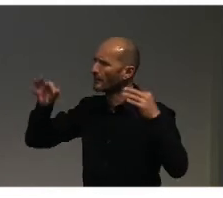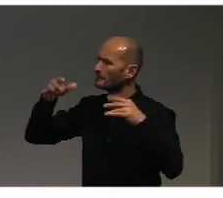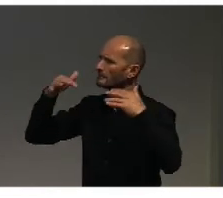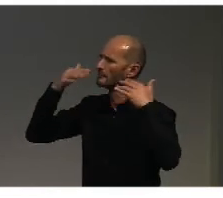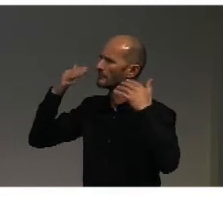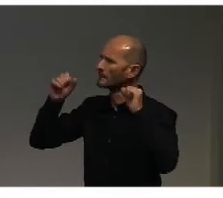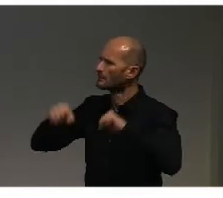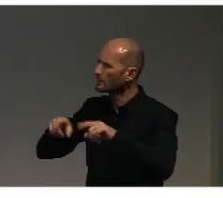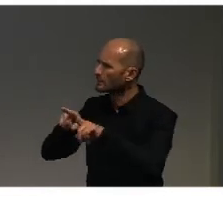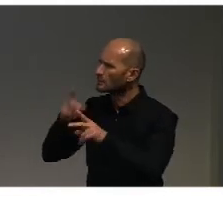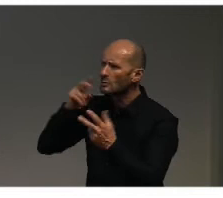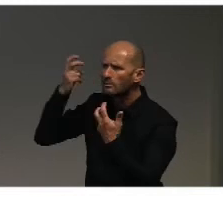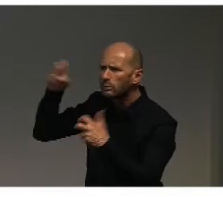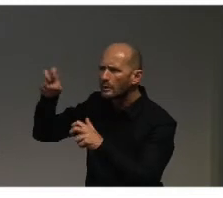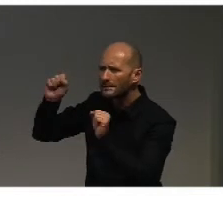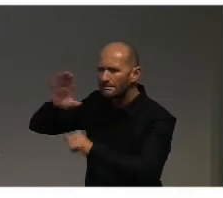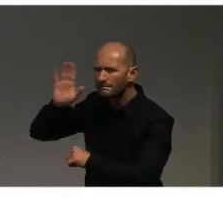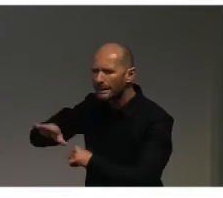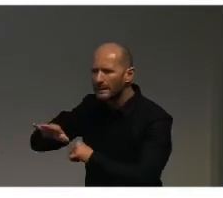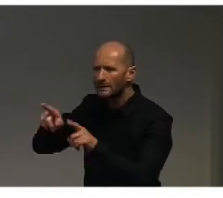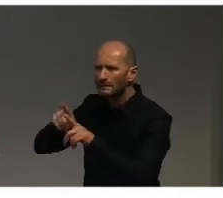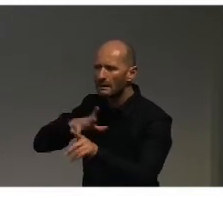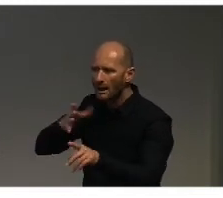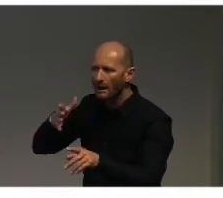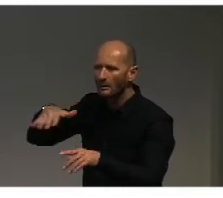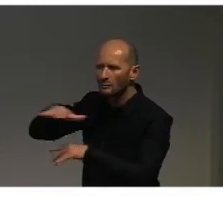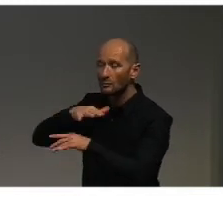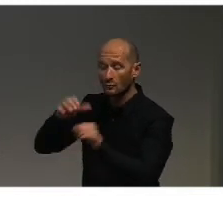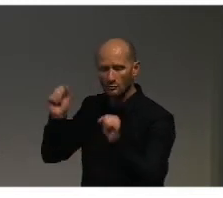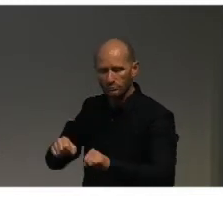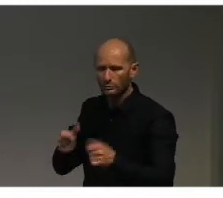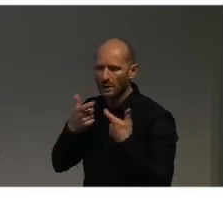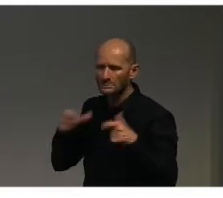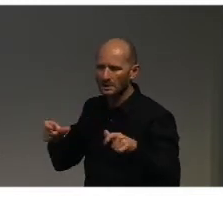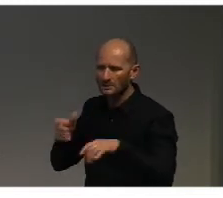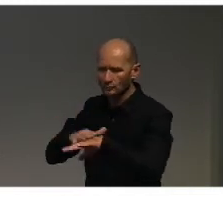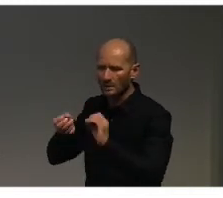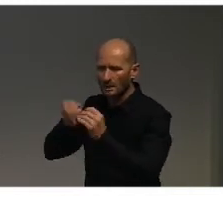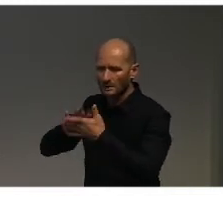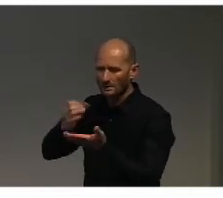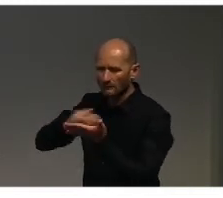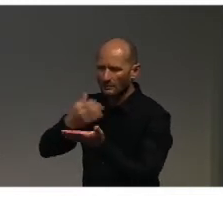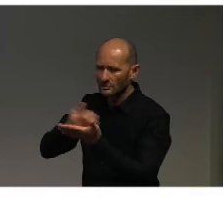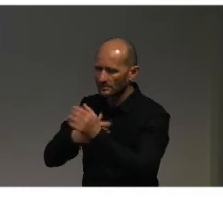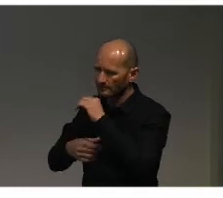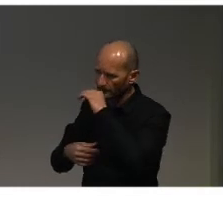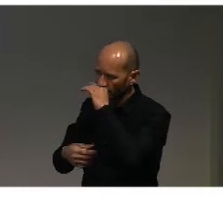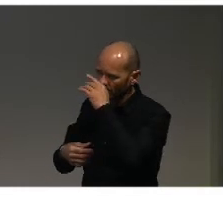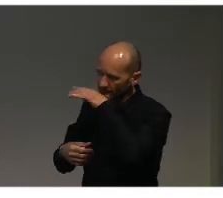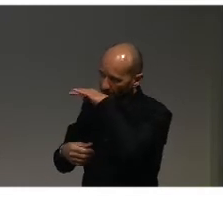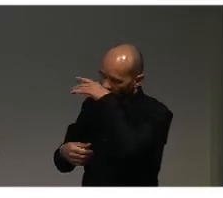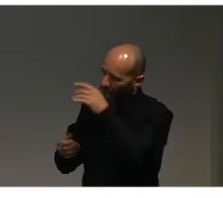ça géographiques qui sont aujourd'hui disponibles sur Internet. On a aussi de plus en plus le